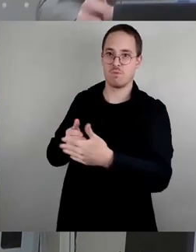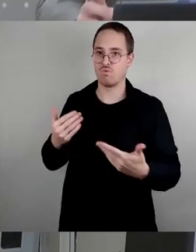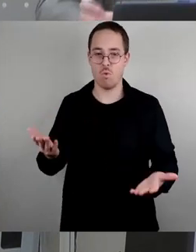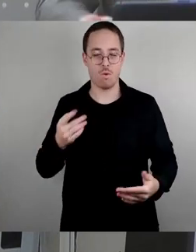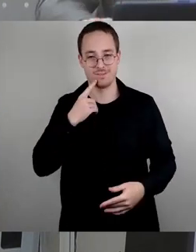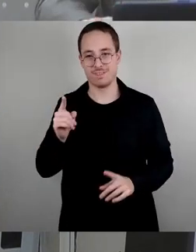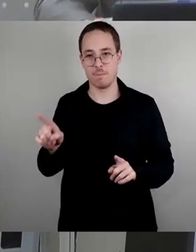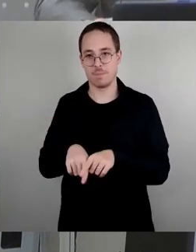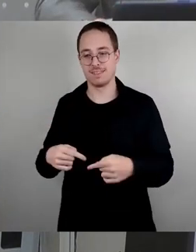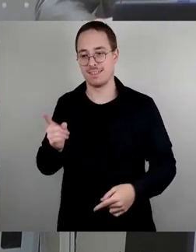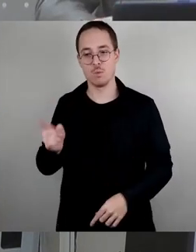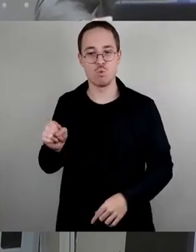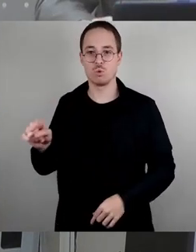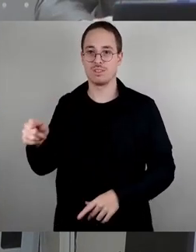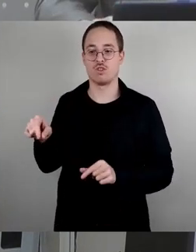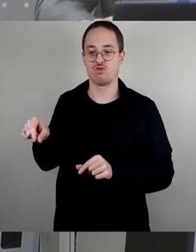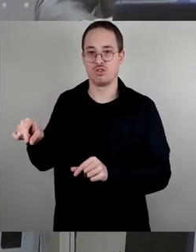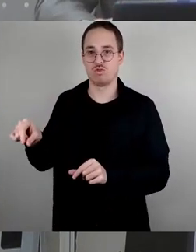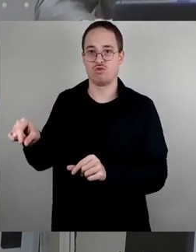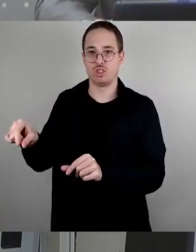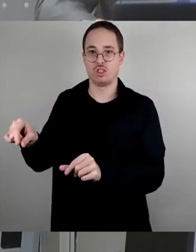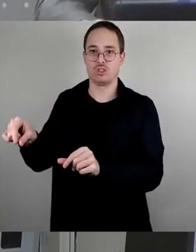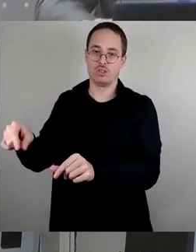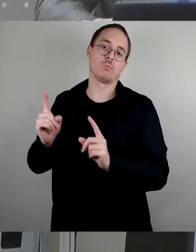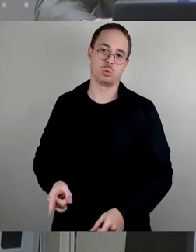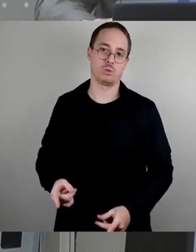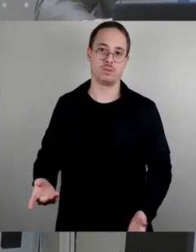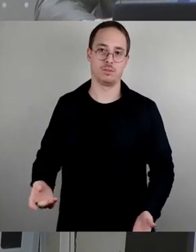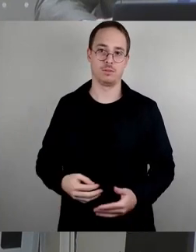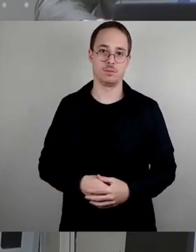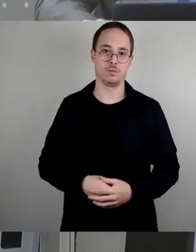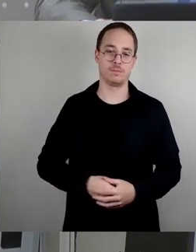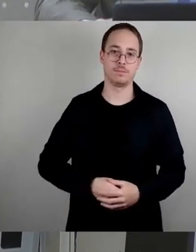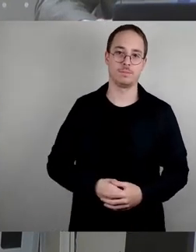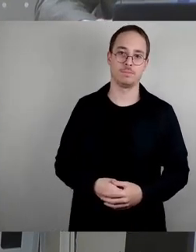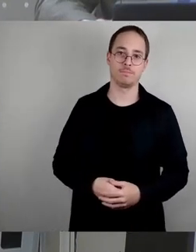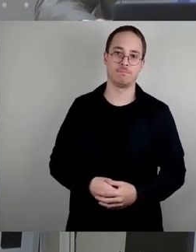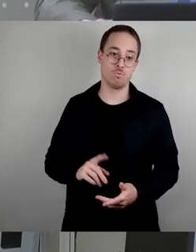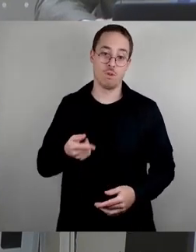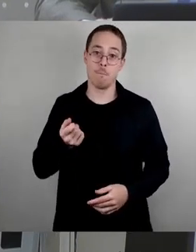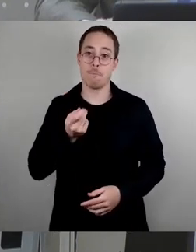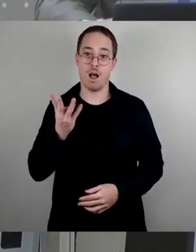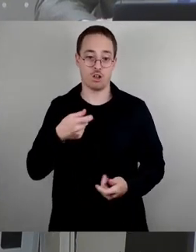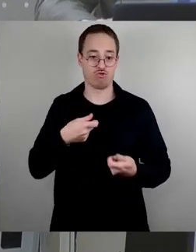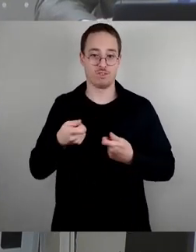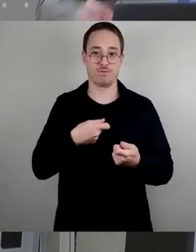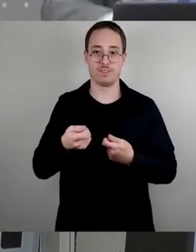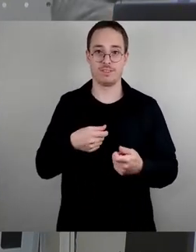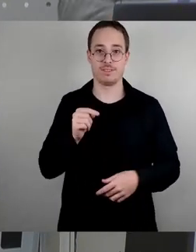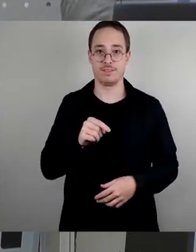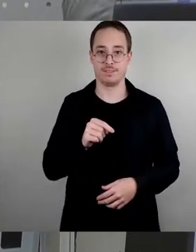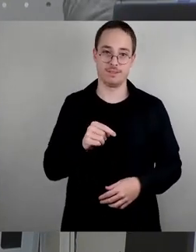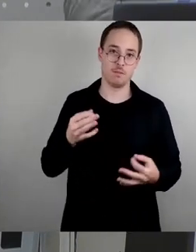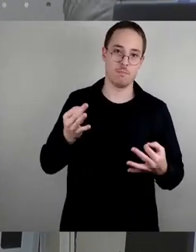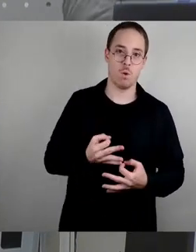und einige Geschäfte zwischen Ullersdorfer Platz und Bauernbusch, die dort im Prinzip den Bedarf haben, dass dort auch mal im Prinzip ein